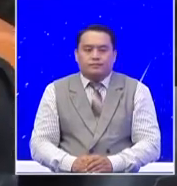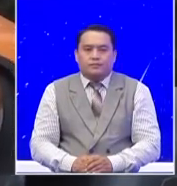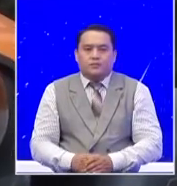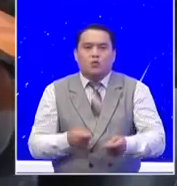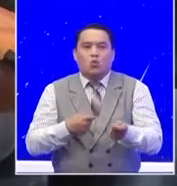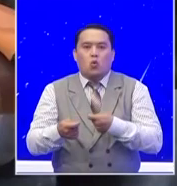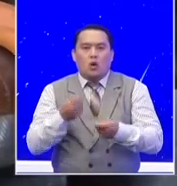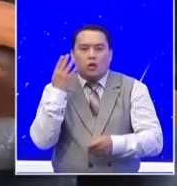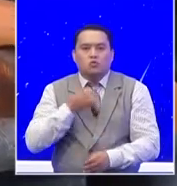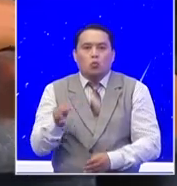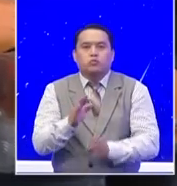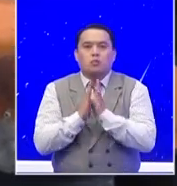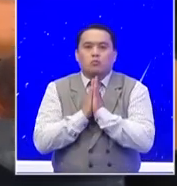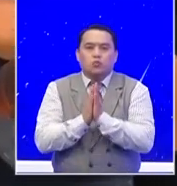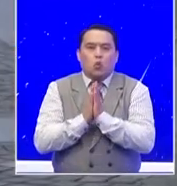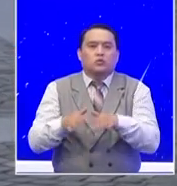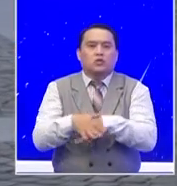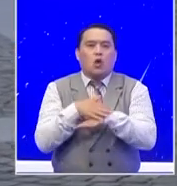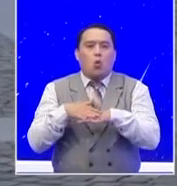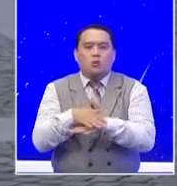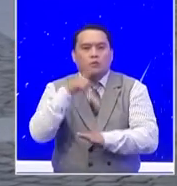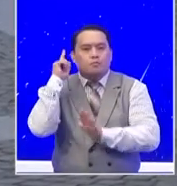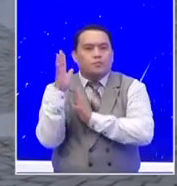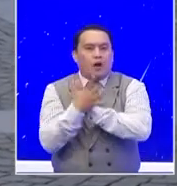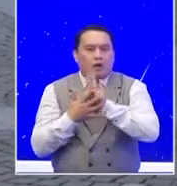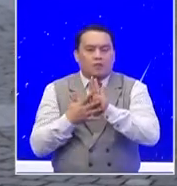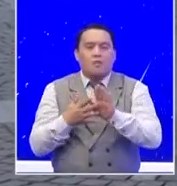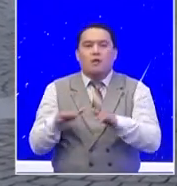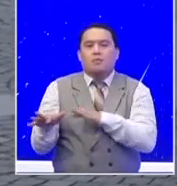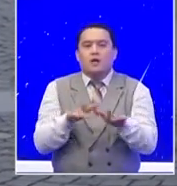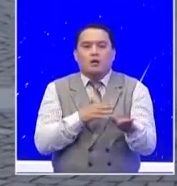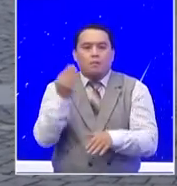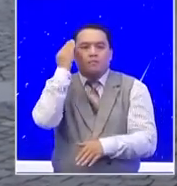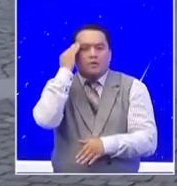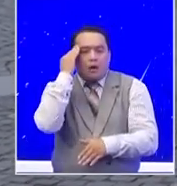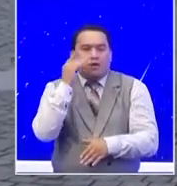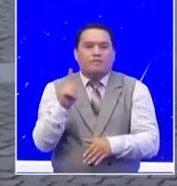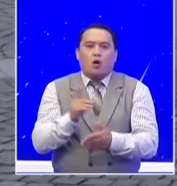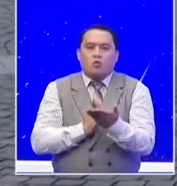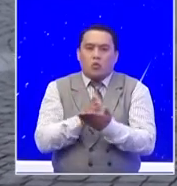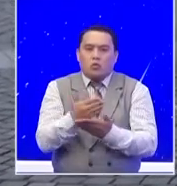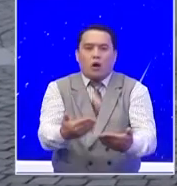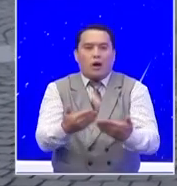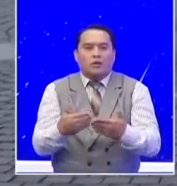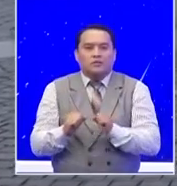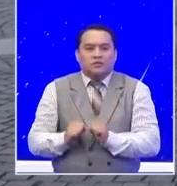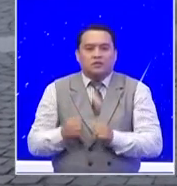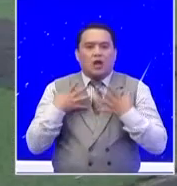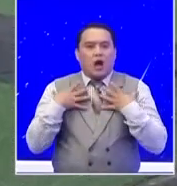Власти Алматинской области убедительно просят жителей региона отнестись с пониманием к профилактическим мерам, ведь они направлены в первую очередь на